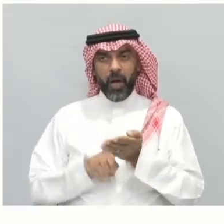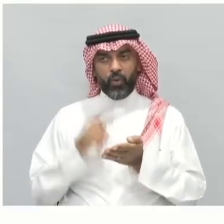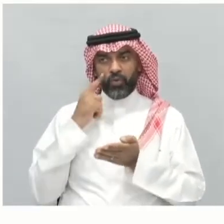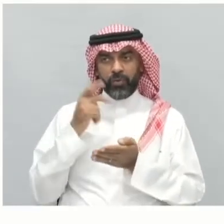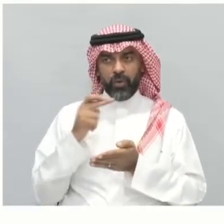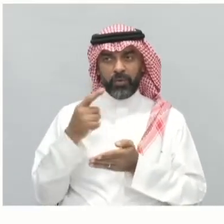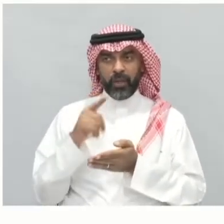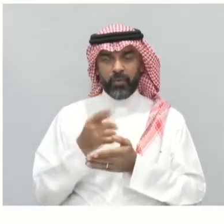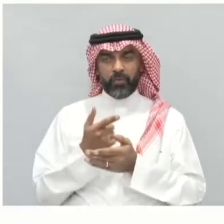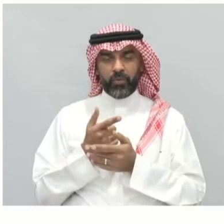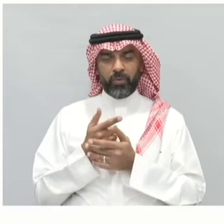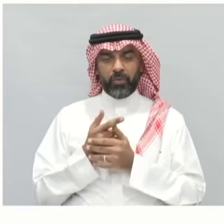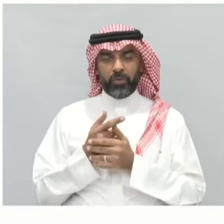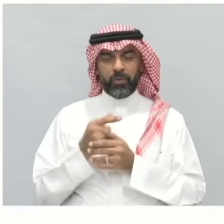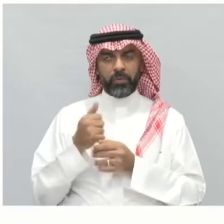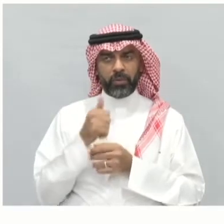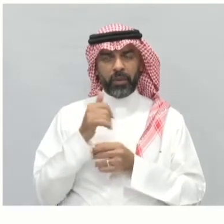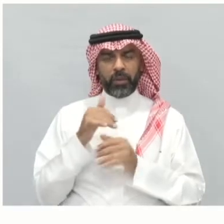في التحقق